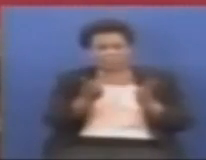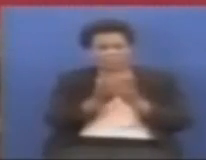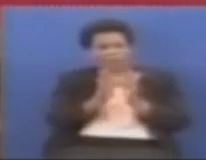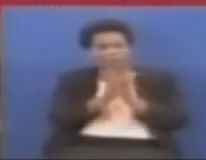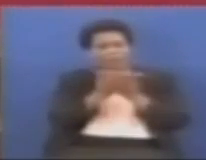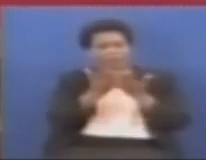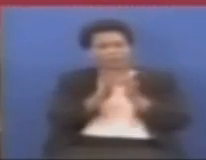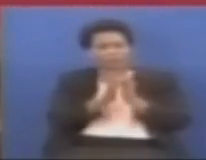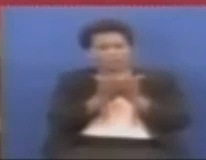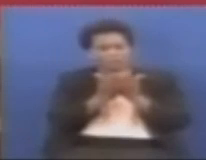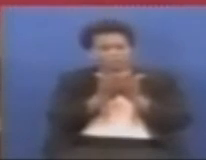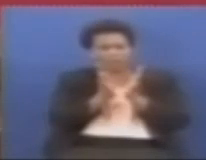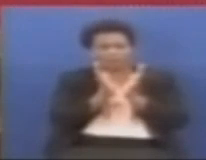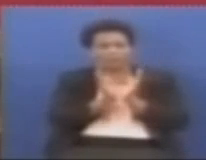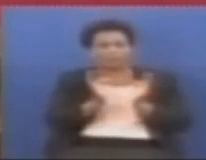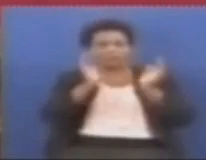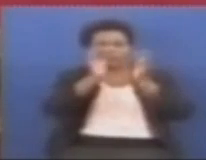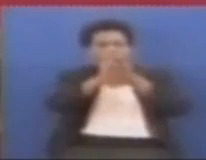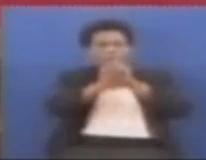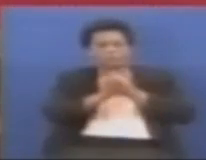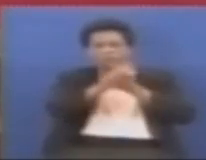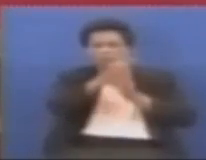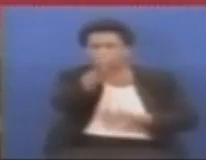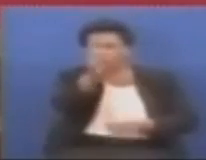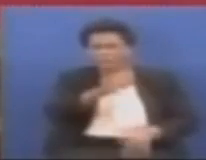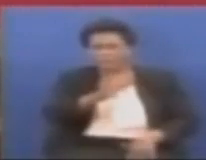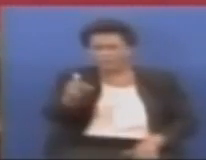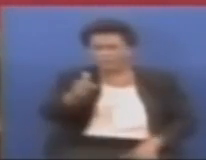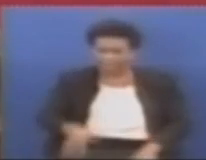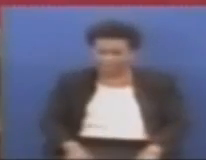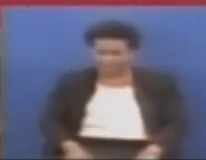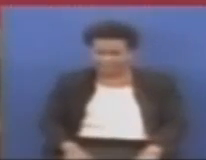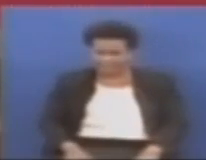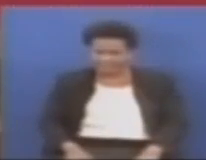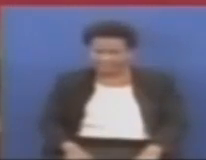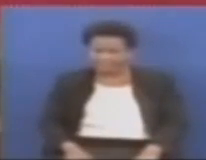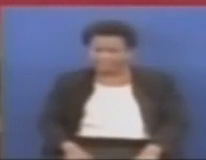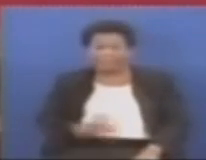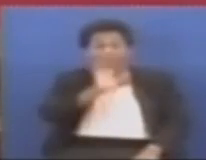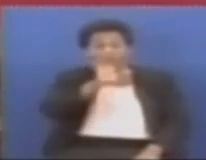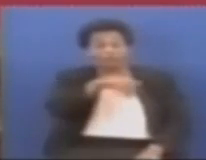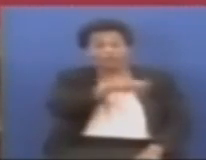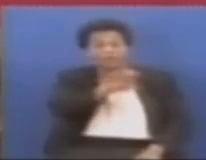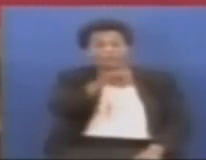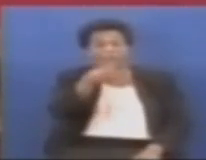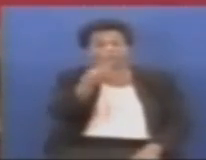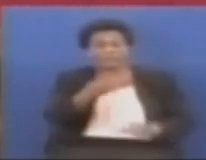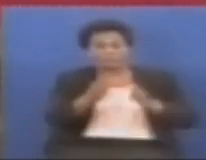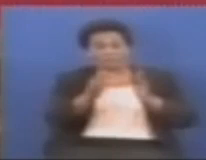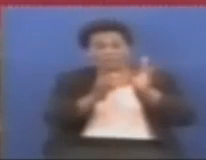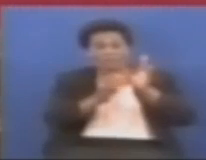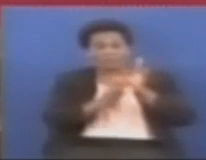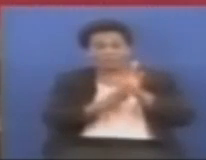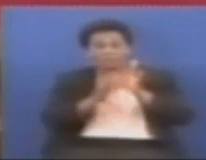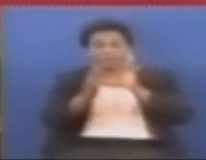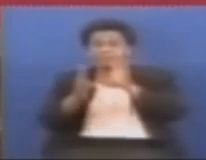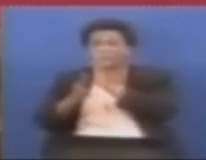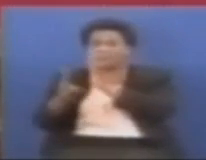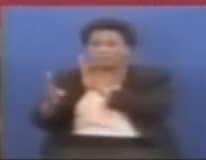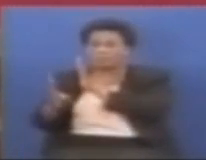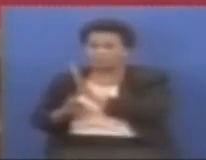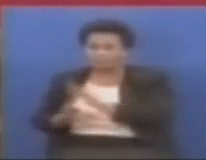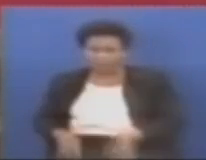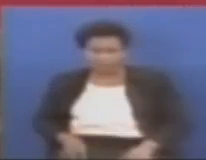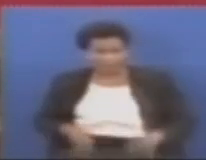352. Sheria hii inatoa utaratibu mzima unaohusu masuala yote ya mirathi,